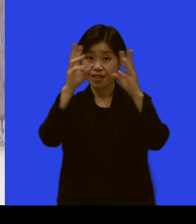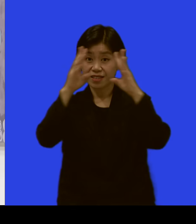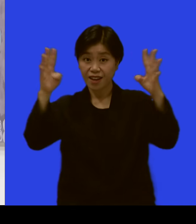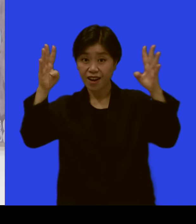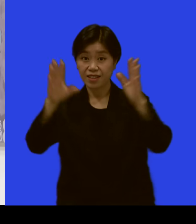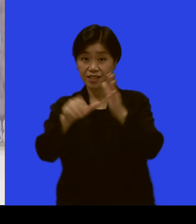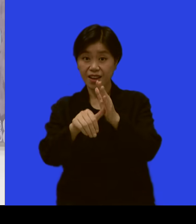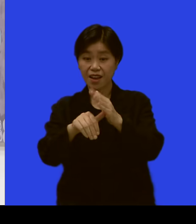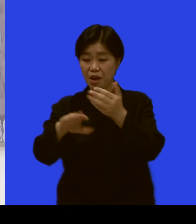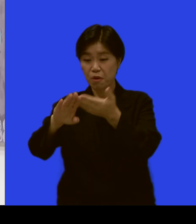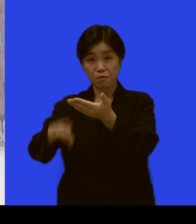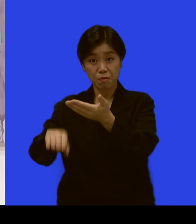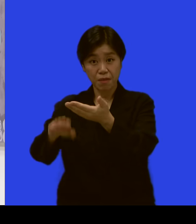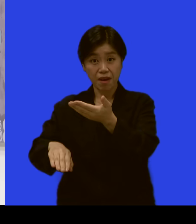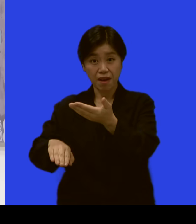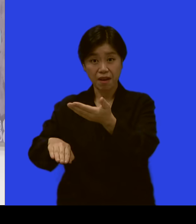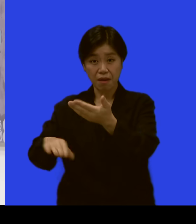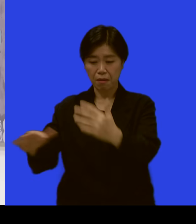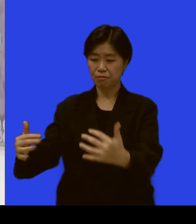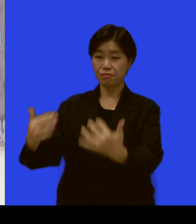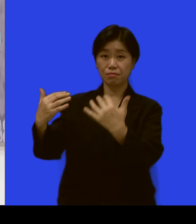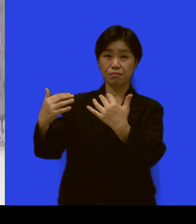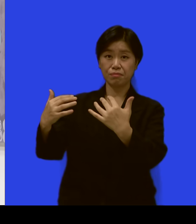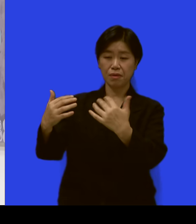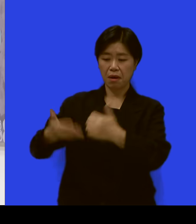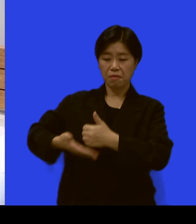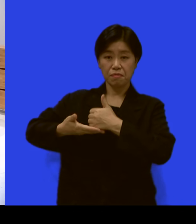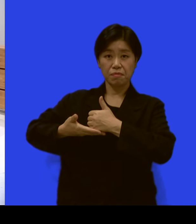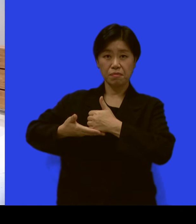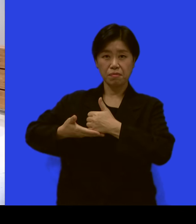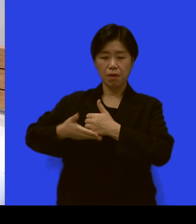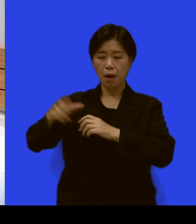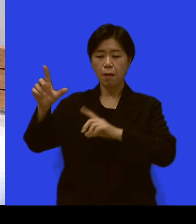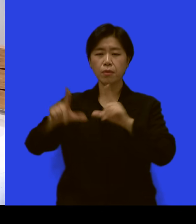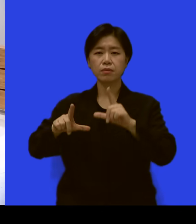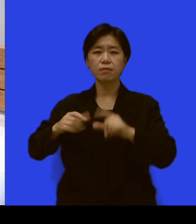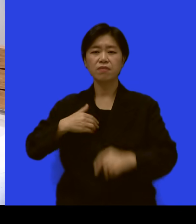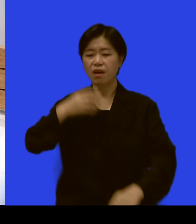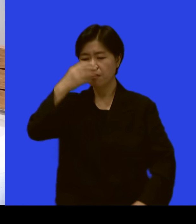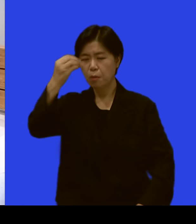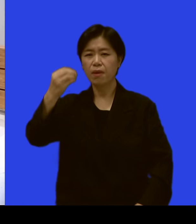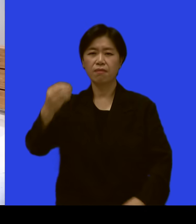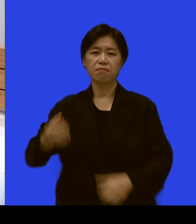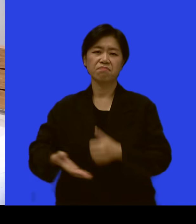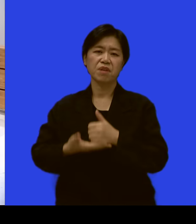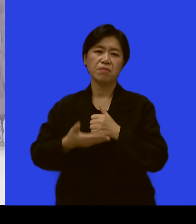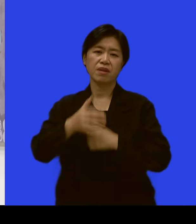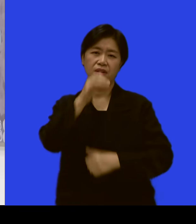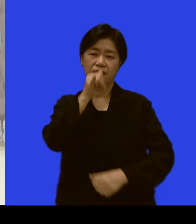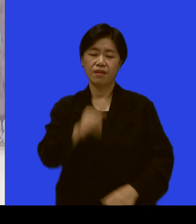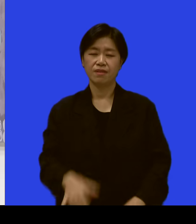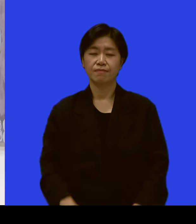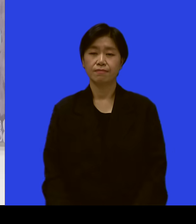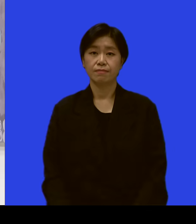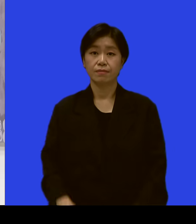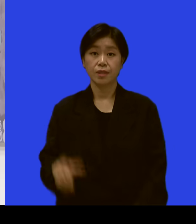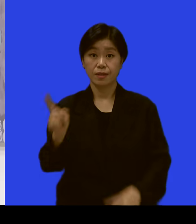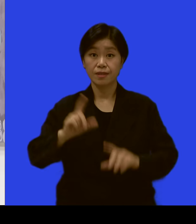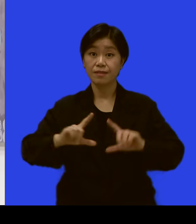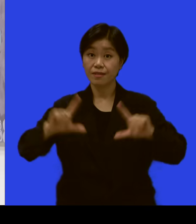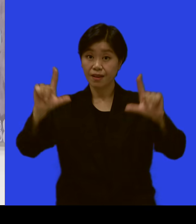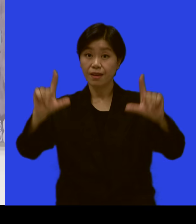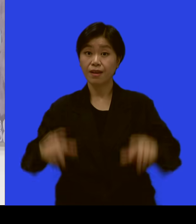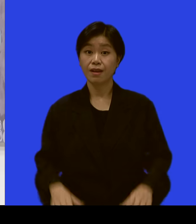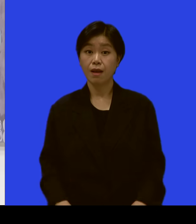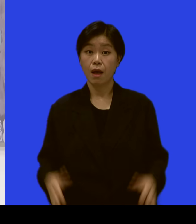막 저를 막 이렇게 존중하고 이런 모습이 취해 살았던 것 같아요. 교만해진 거죠. 어느 날